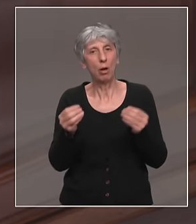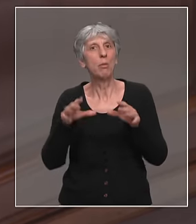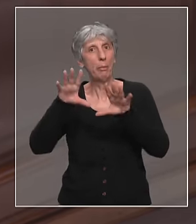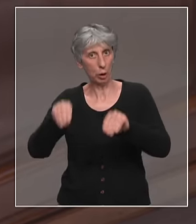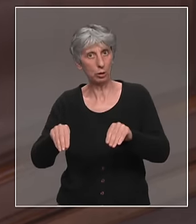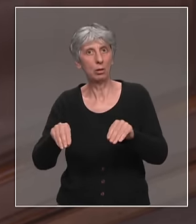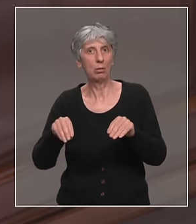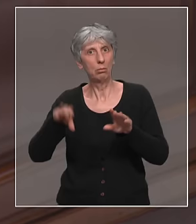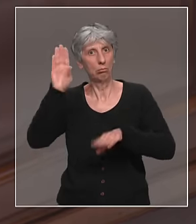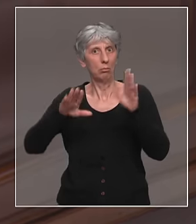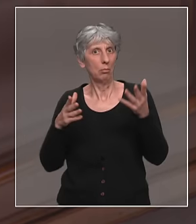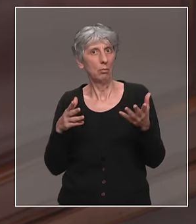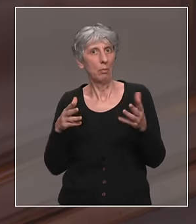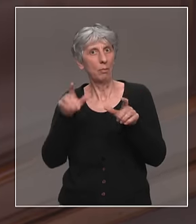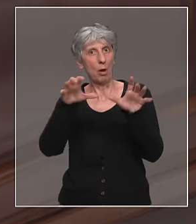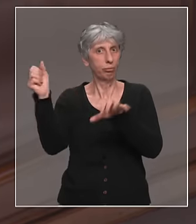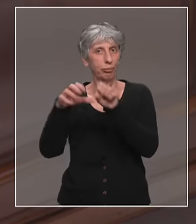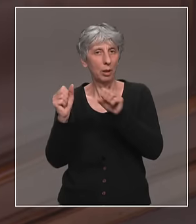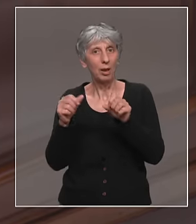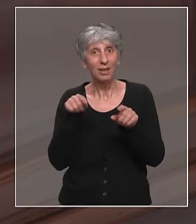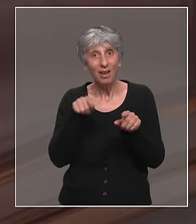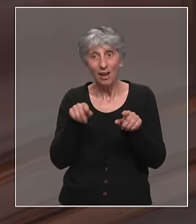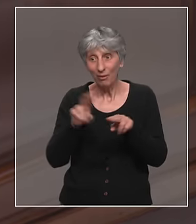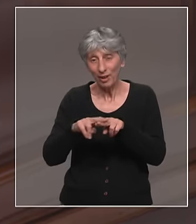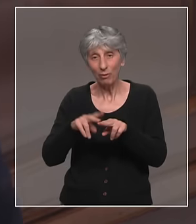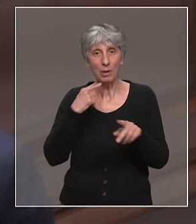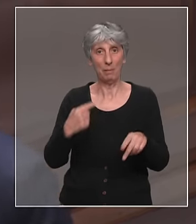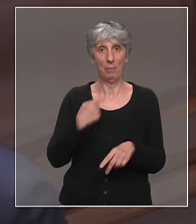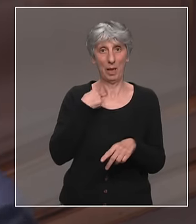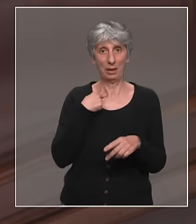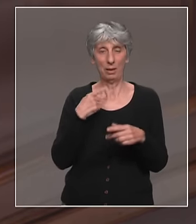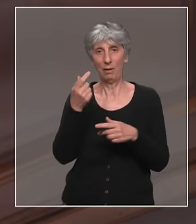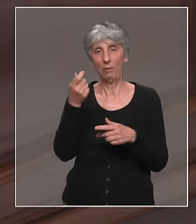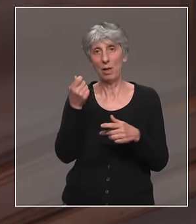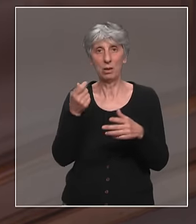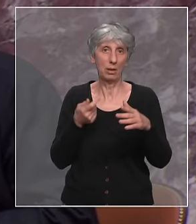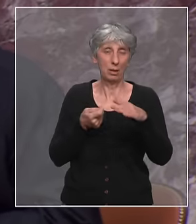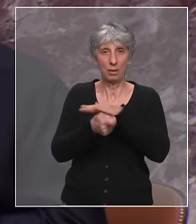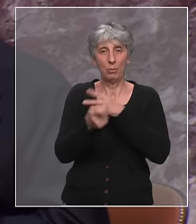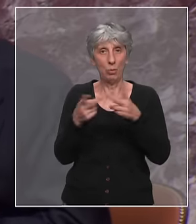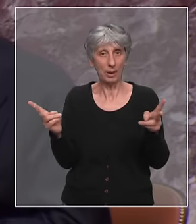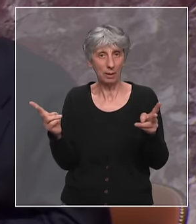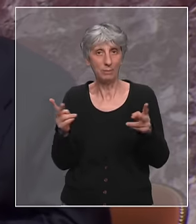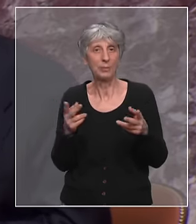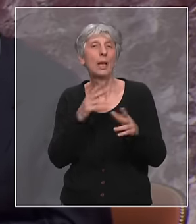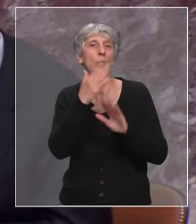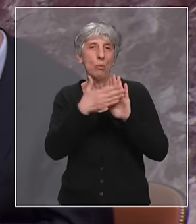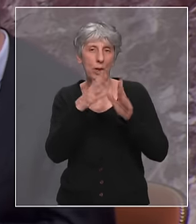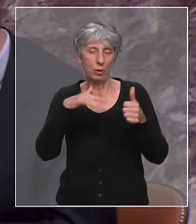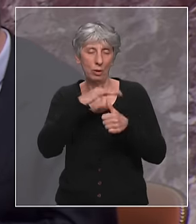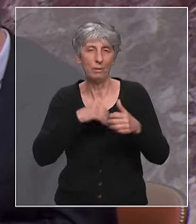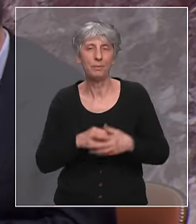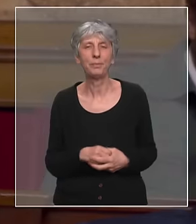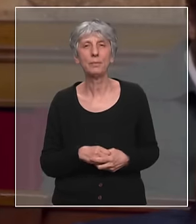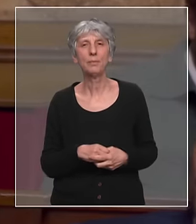sont pas pourvus, ce qui entraîne une perte de financement pour nos services publics et pour notre modèle social. Je vous remercie, monsieur le Premier ministre. Monsieur